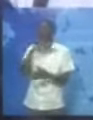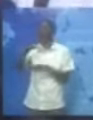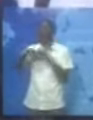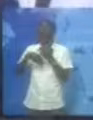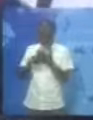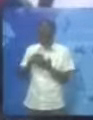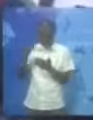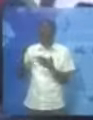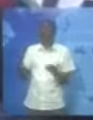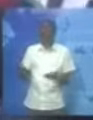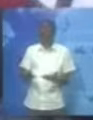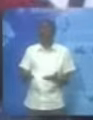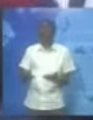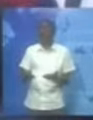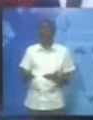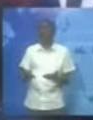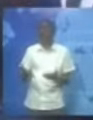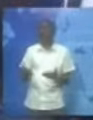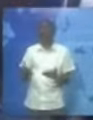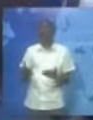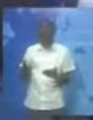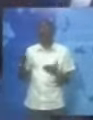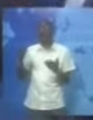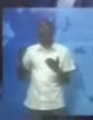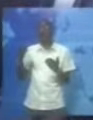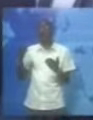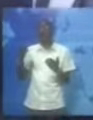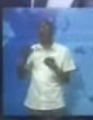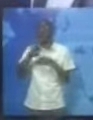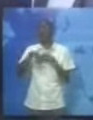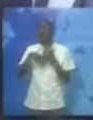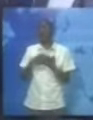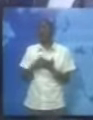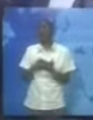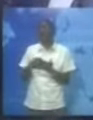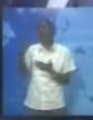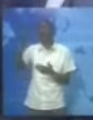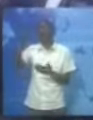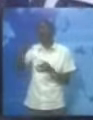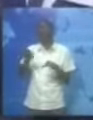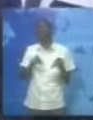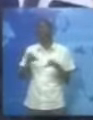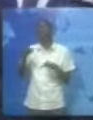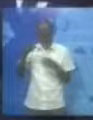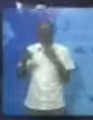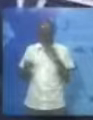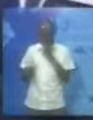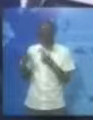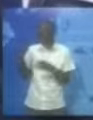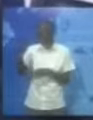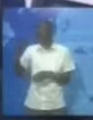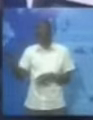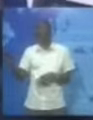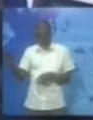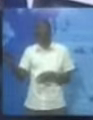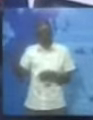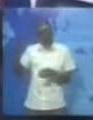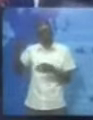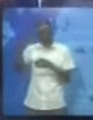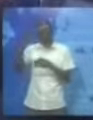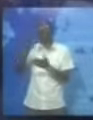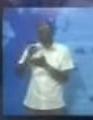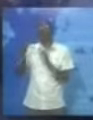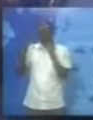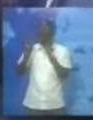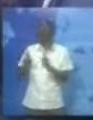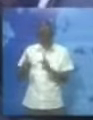ça presque au four et au moulin. C'est pas ça qu'on dit en français, quelqu'un qui fait du pain et qui va